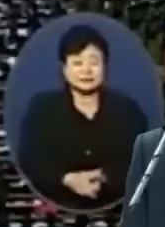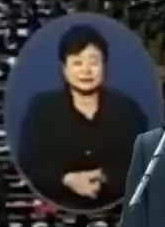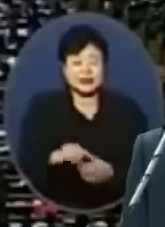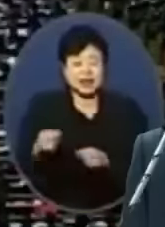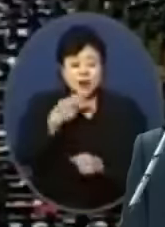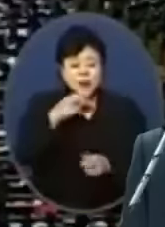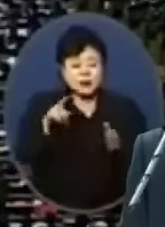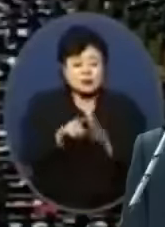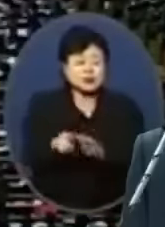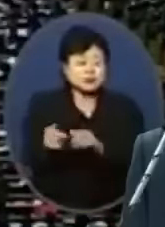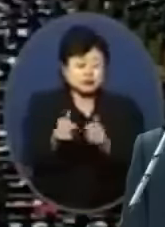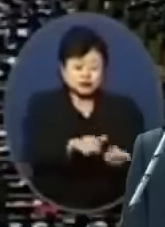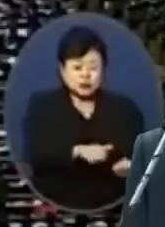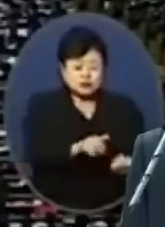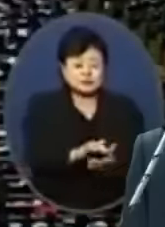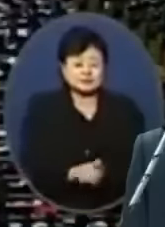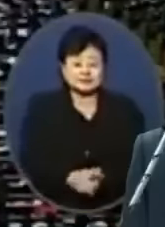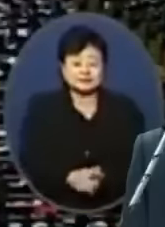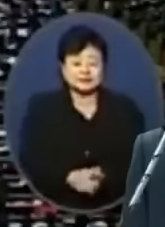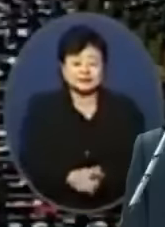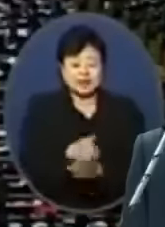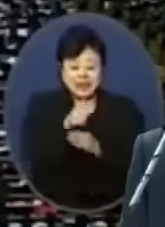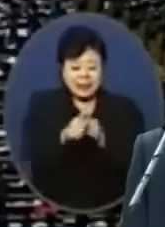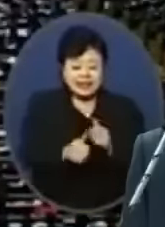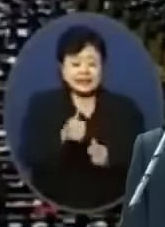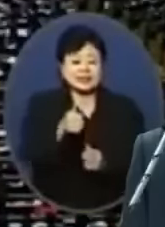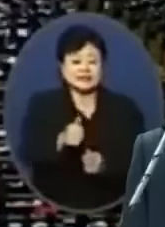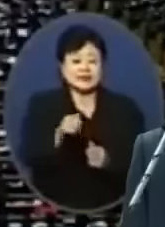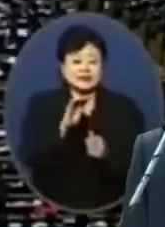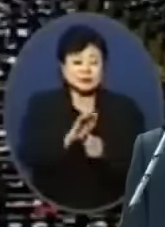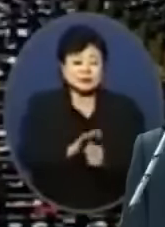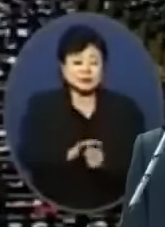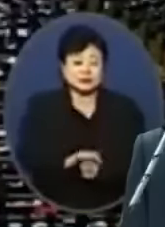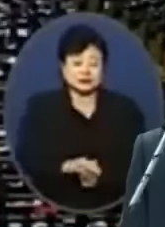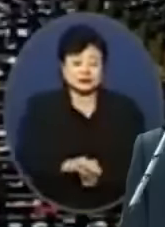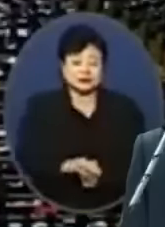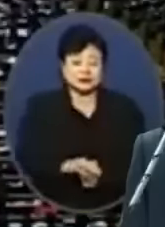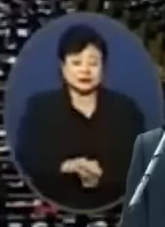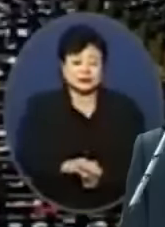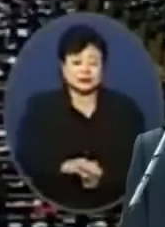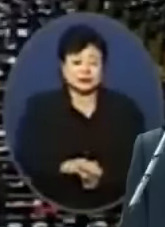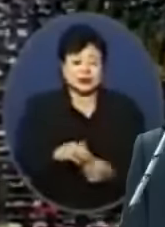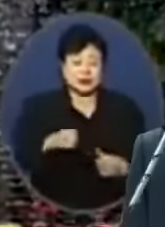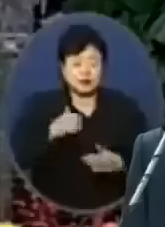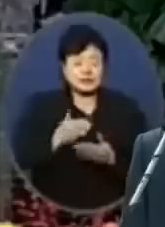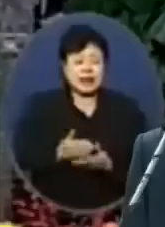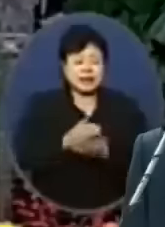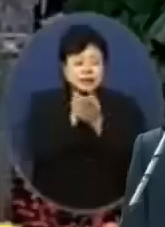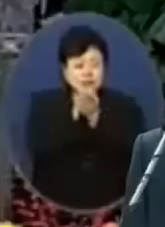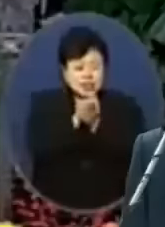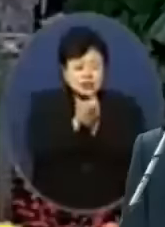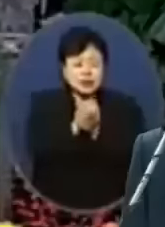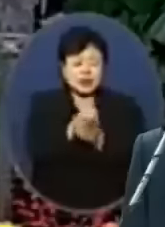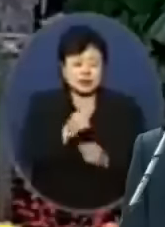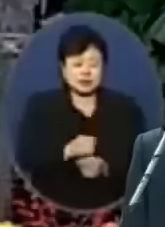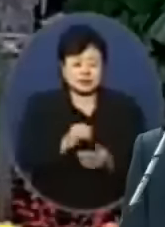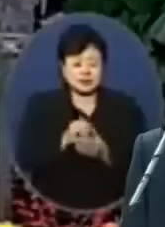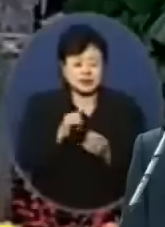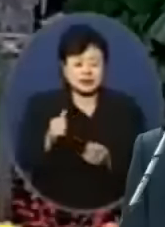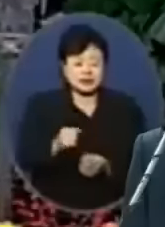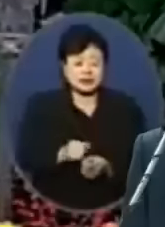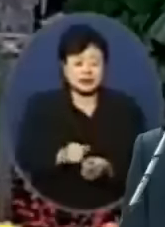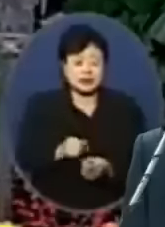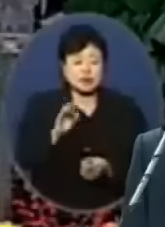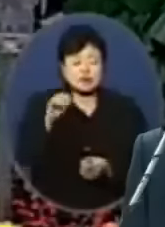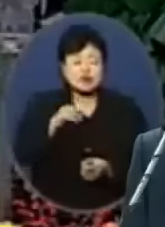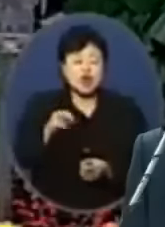행함이 없는 믿음은 죽은 믿음이라고 말하지 않습니까? 우리가 하나님을 믿는다면 끝까지 포기하지 말고 기도해야 된다. 기도의 사람 조지